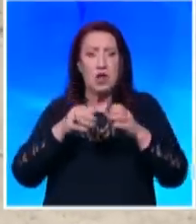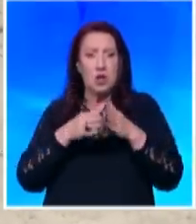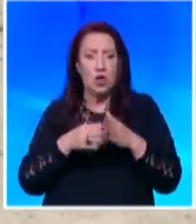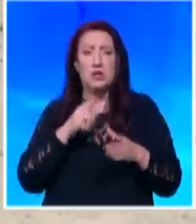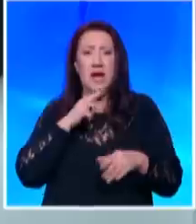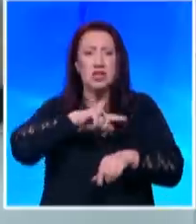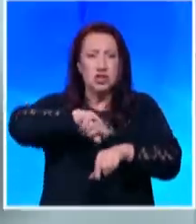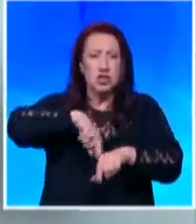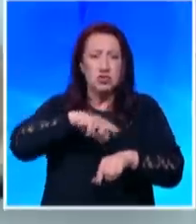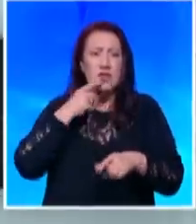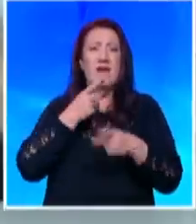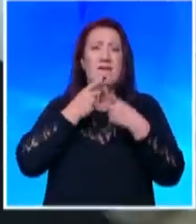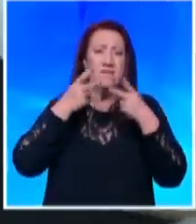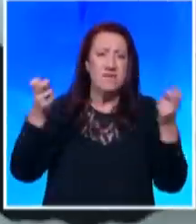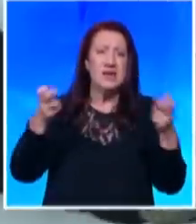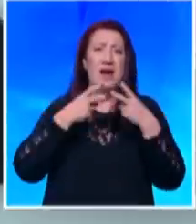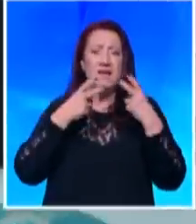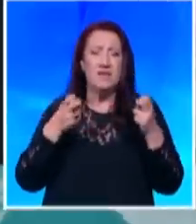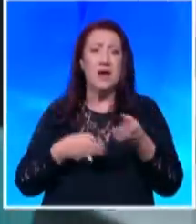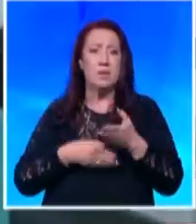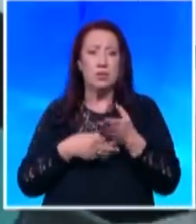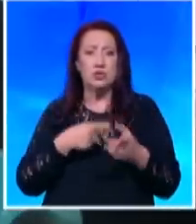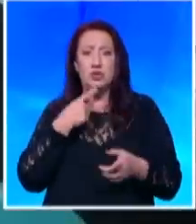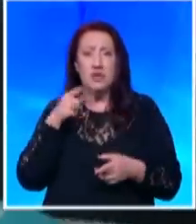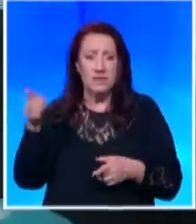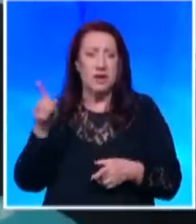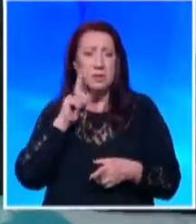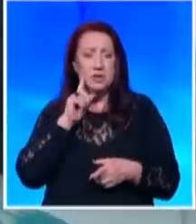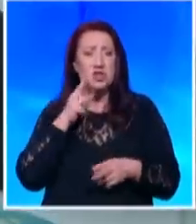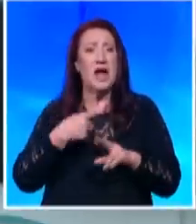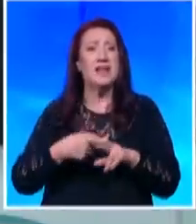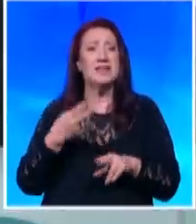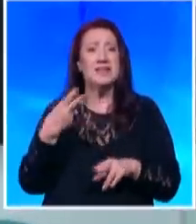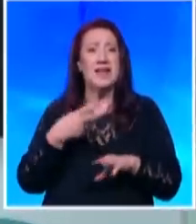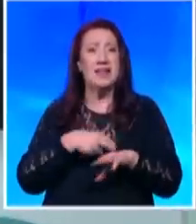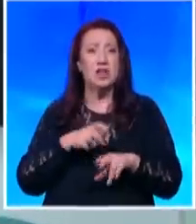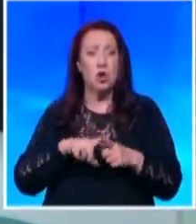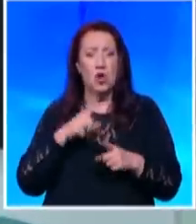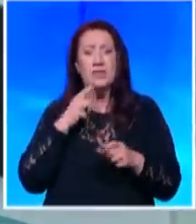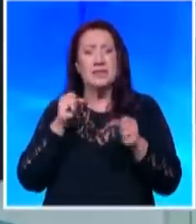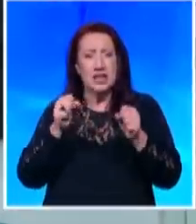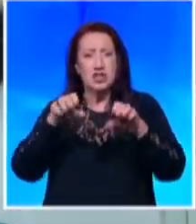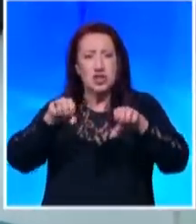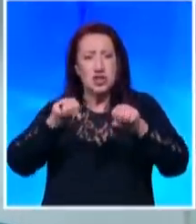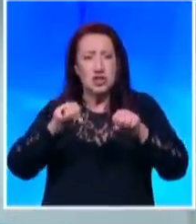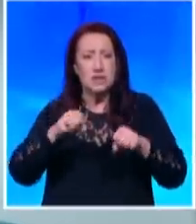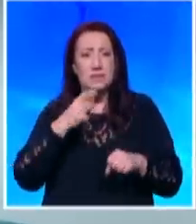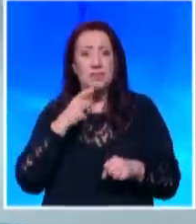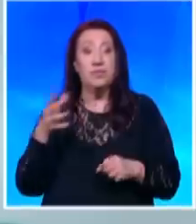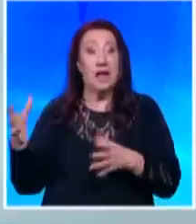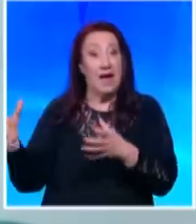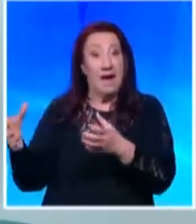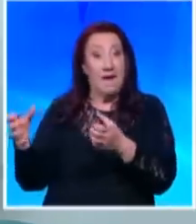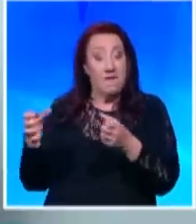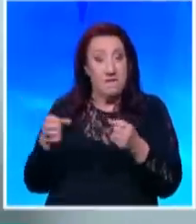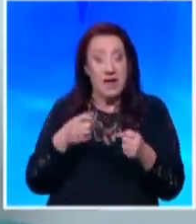за помощ. Викам, детко, дръж, си е чудо да при тебе, дръса. Отидах, хванал го